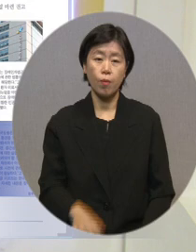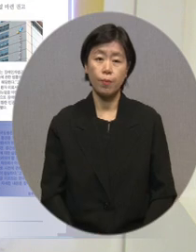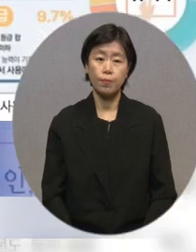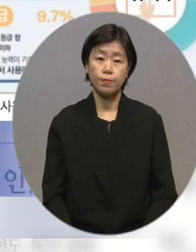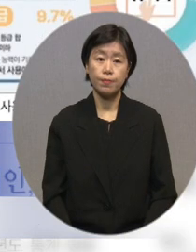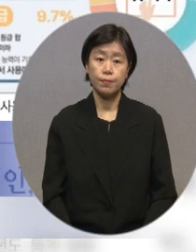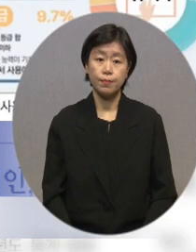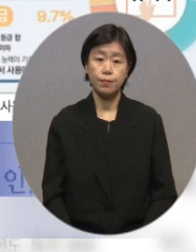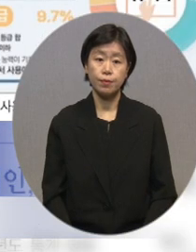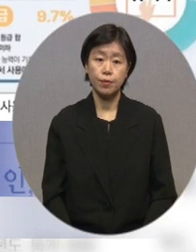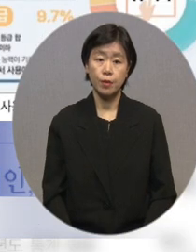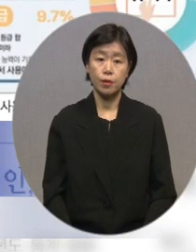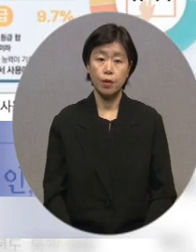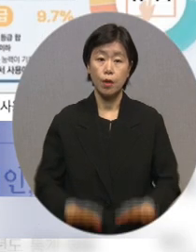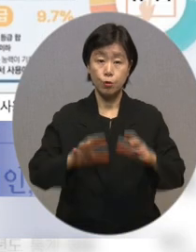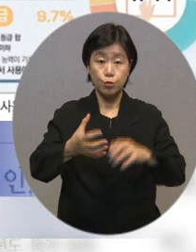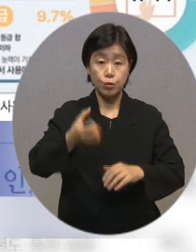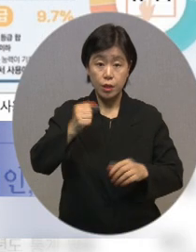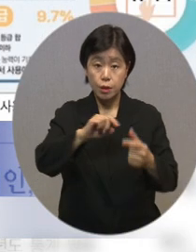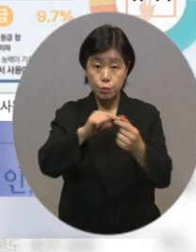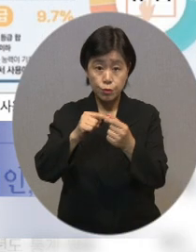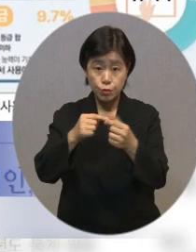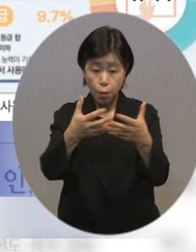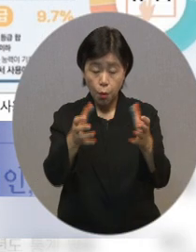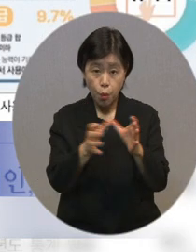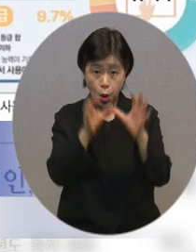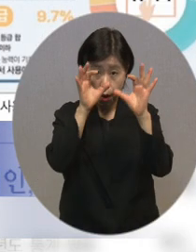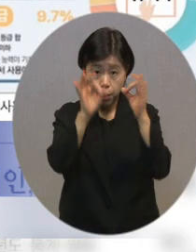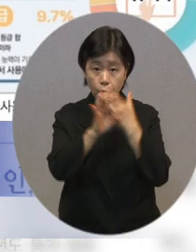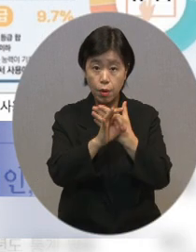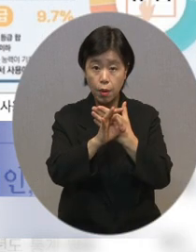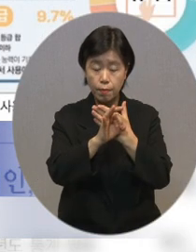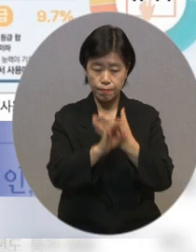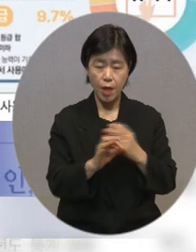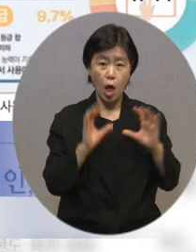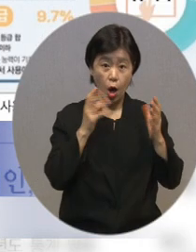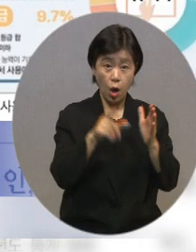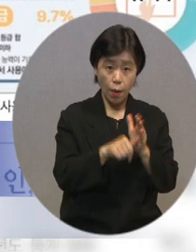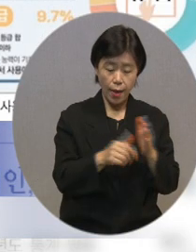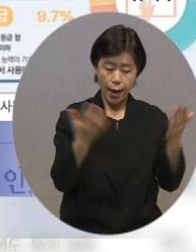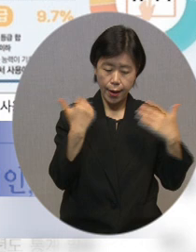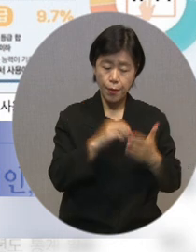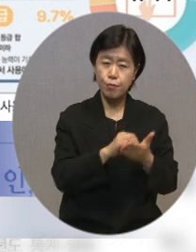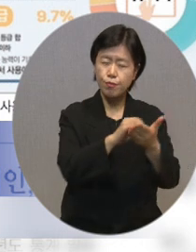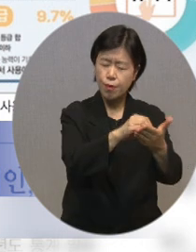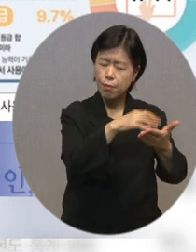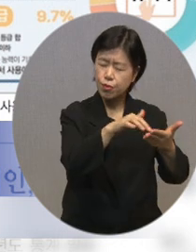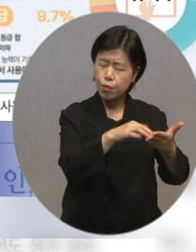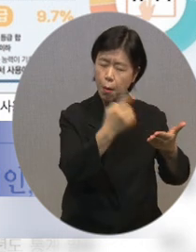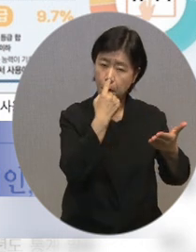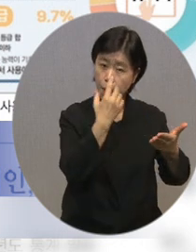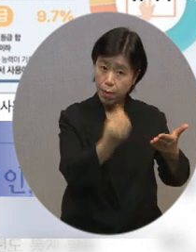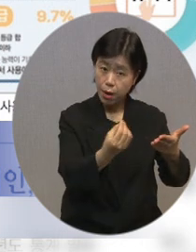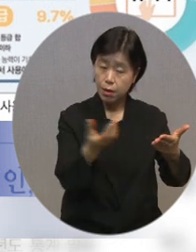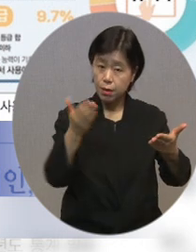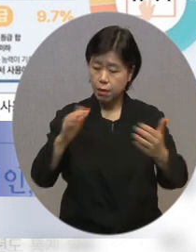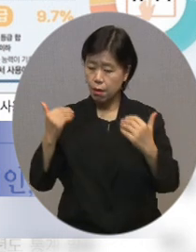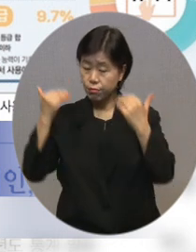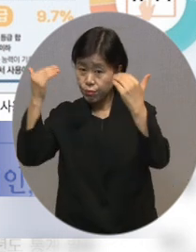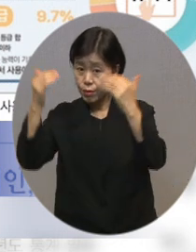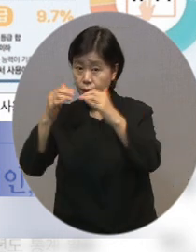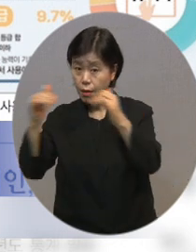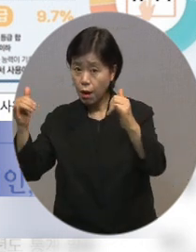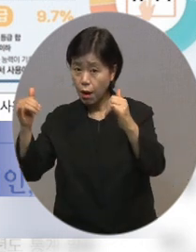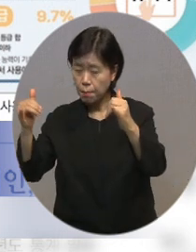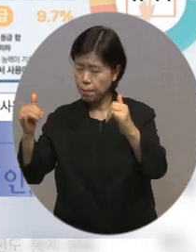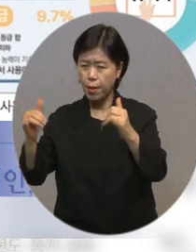실렸는데요 국립원 조사에 따르면 년기 시각장애 학생은 학교에서 교육 받지만 시각장애 성인은